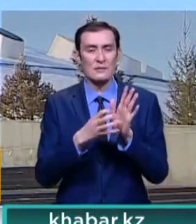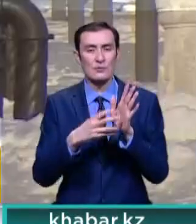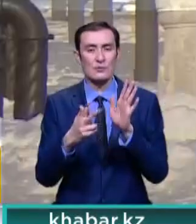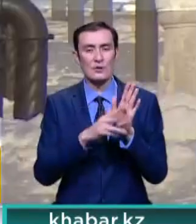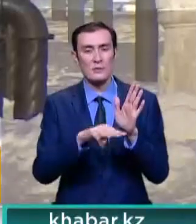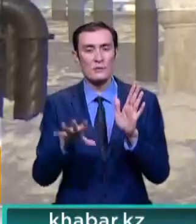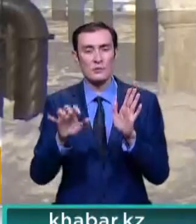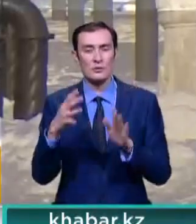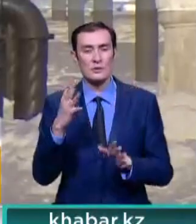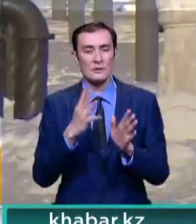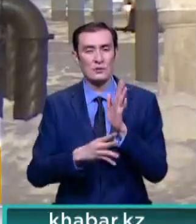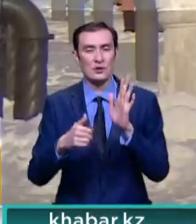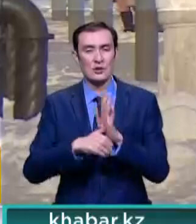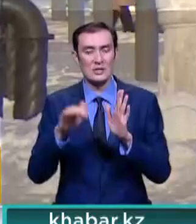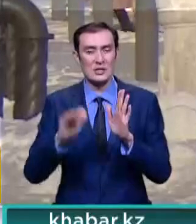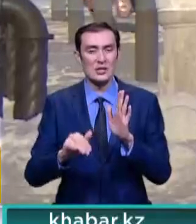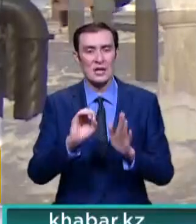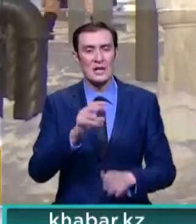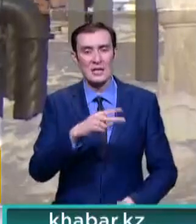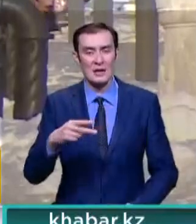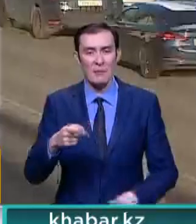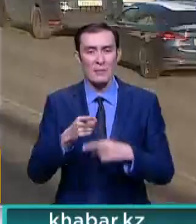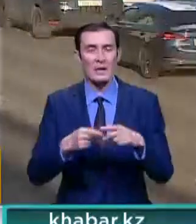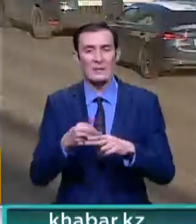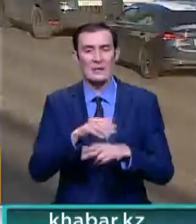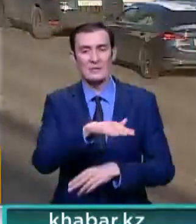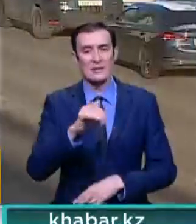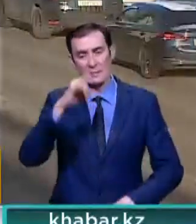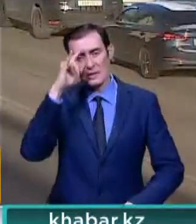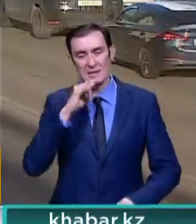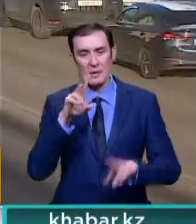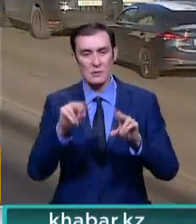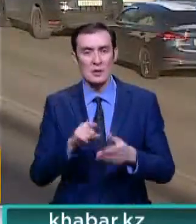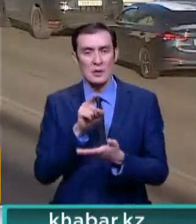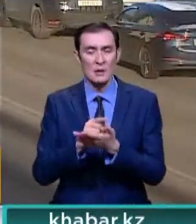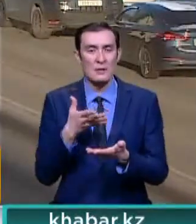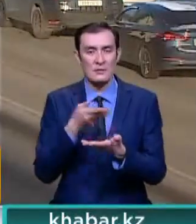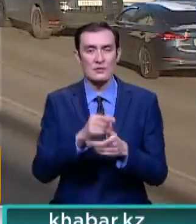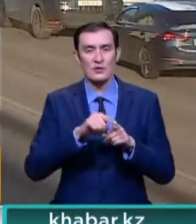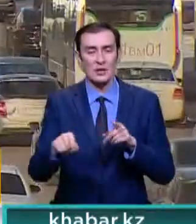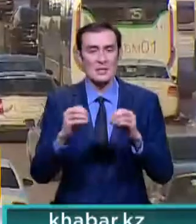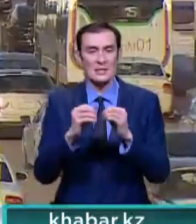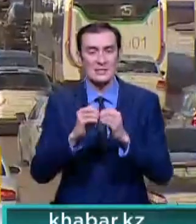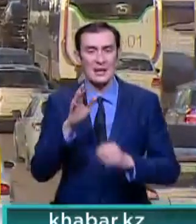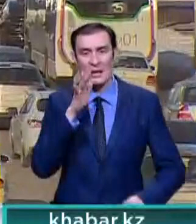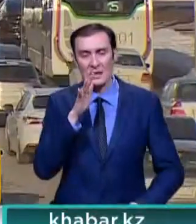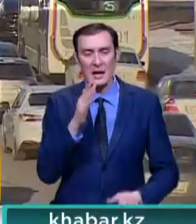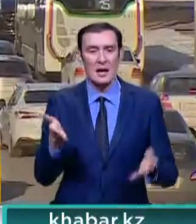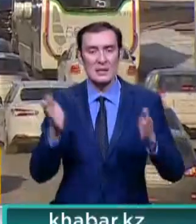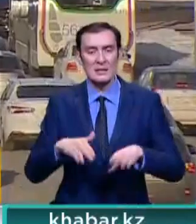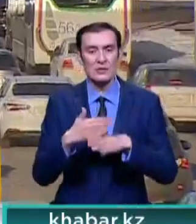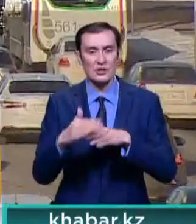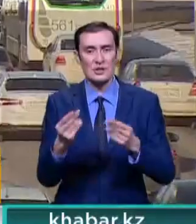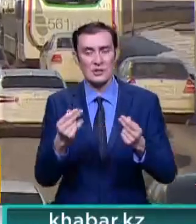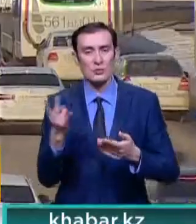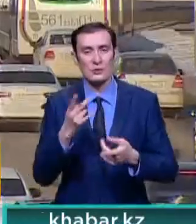908 596 тысяч евро. Половину этого займа Казахстан обязуется погасить в течение 10 лет. Остальную часть